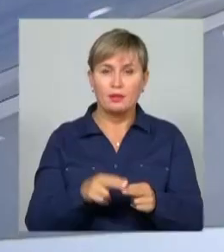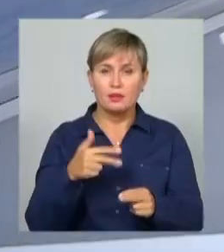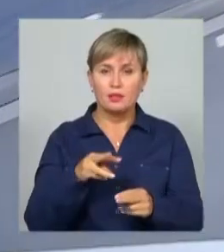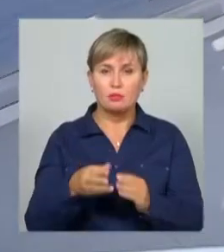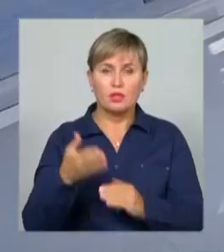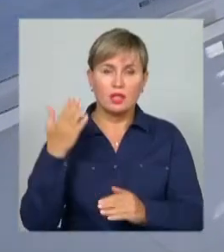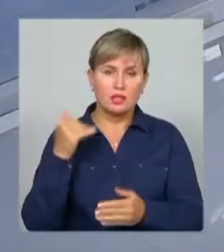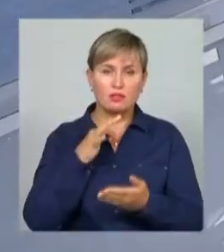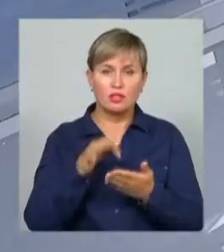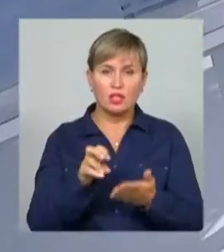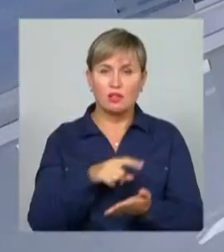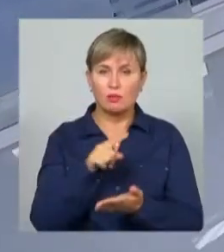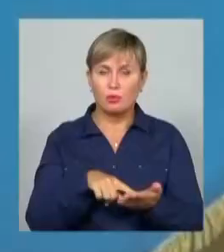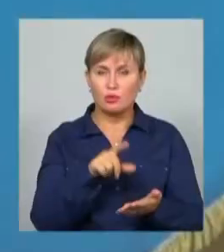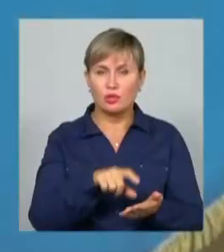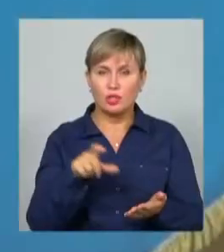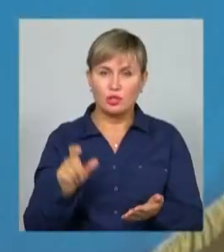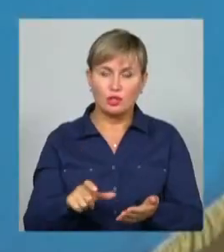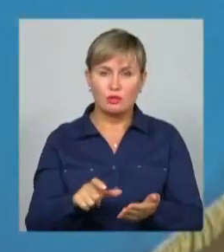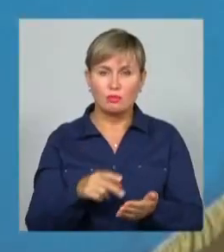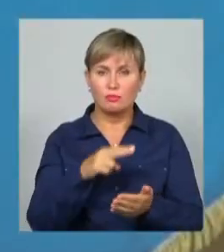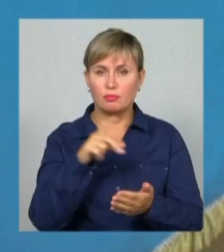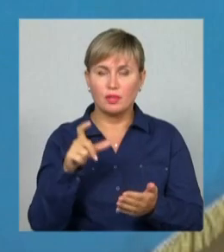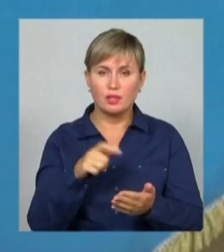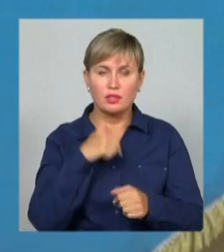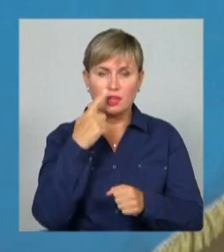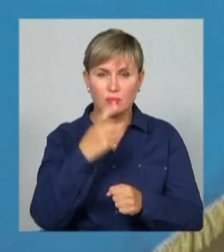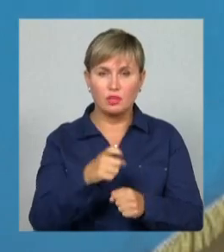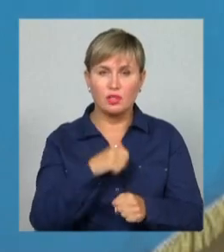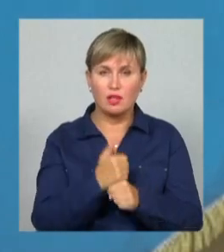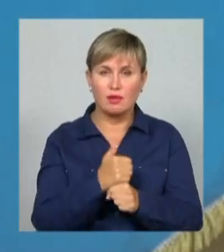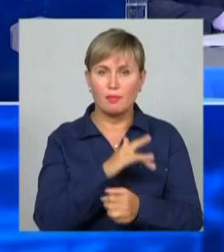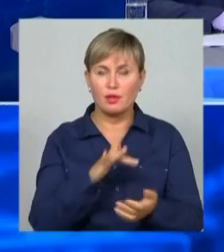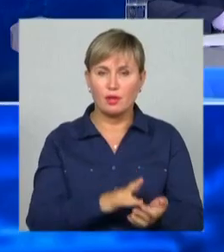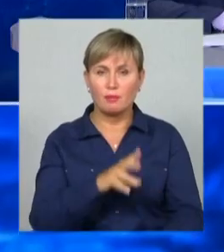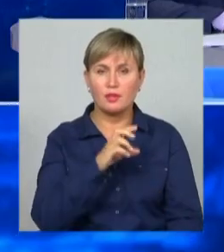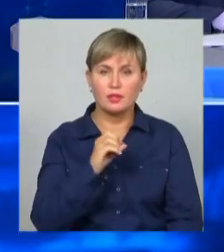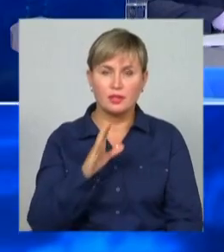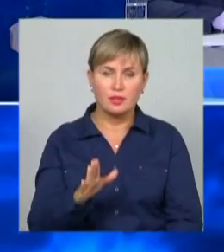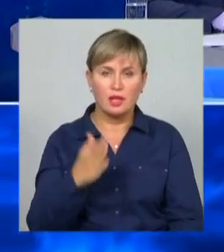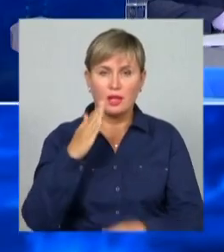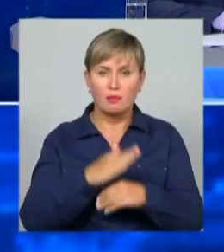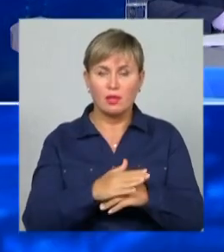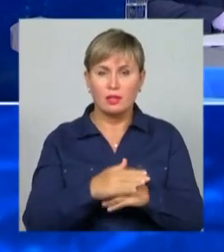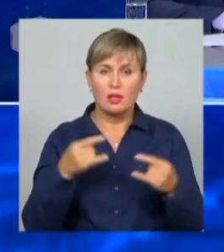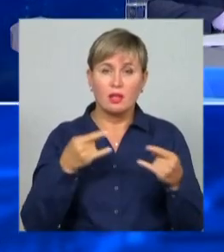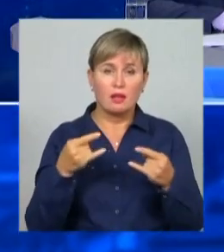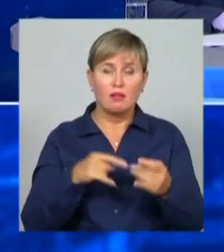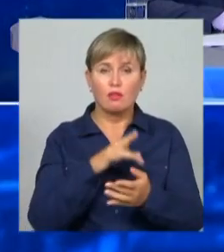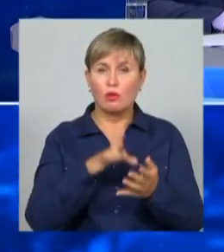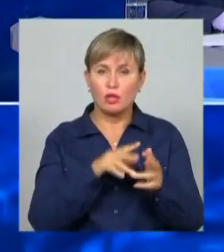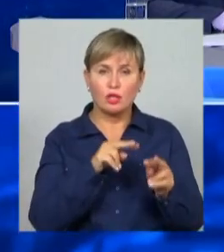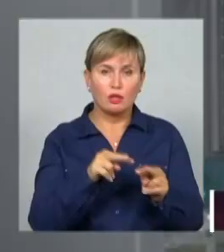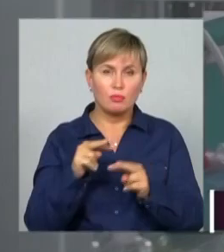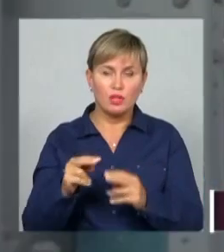назад, отвечая на вопросы горожан, в прямом эфире сообщил глава мегаполиса Бакыджан Сагентаев в программе «Акимат Лайв». В целом в городе